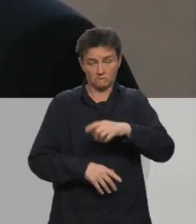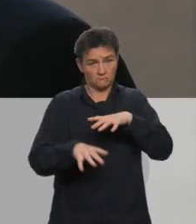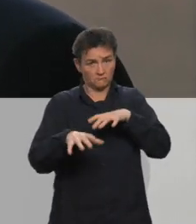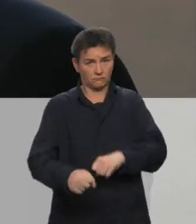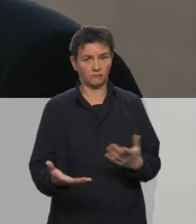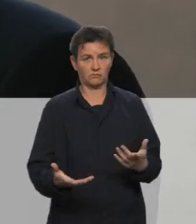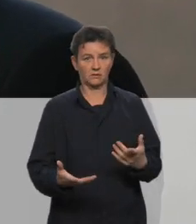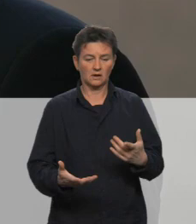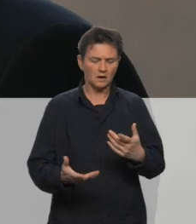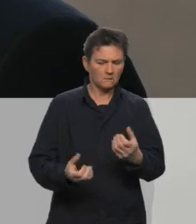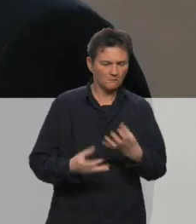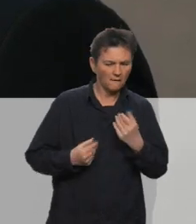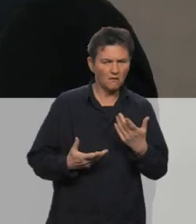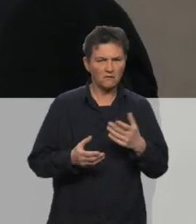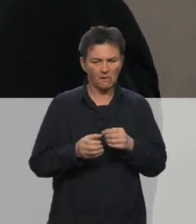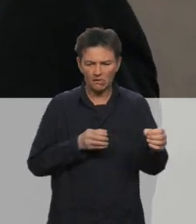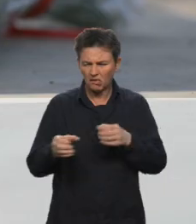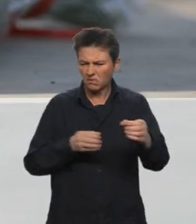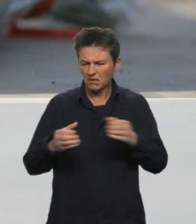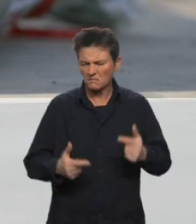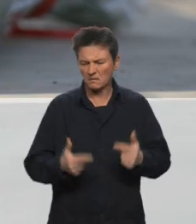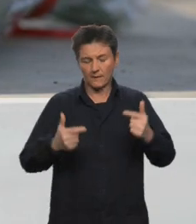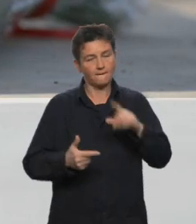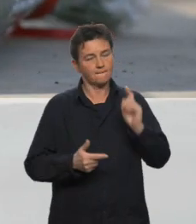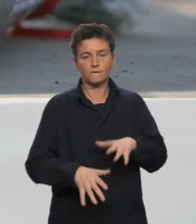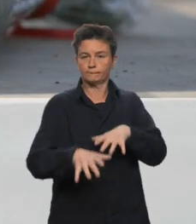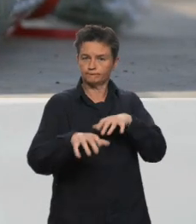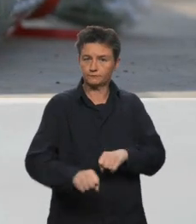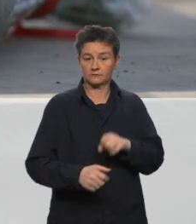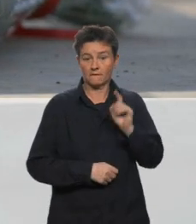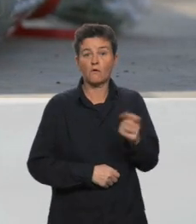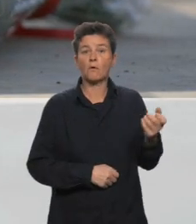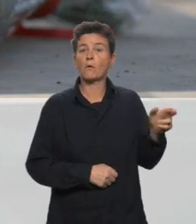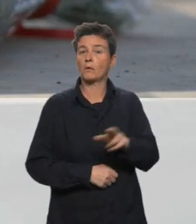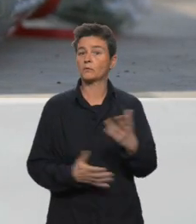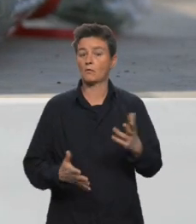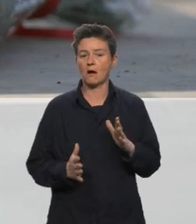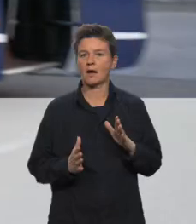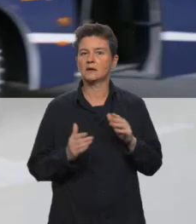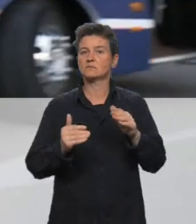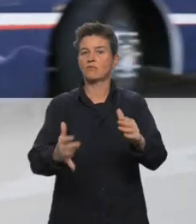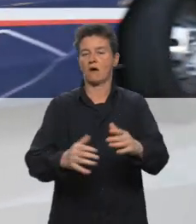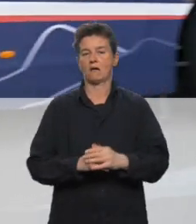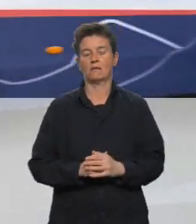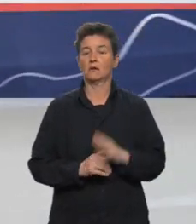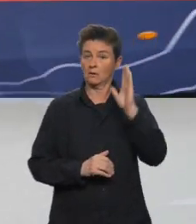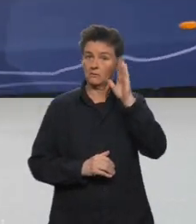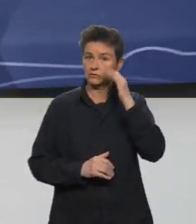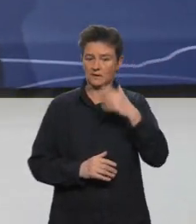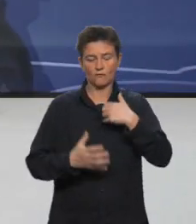aux tentatives de division. Nous devons à nouveau espérer. C'est pourquoi je